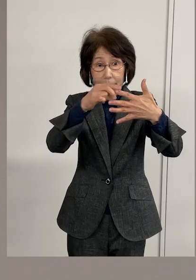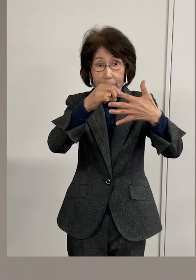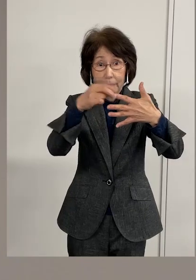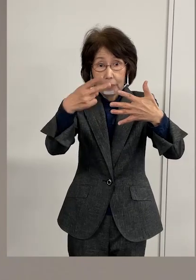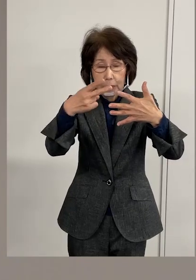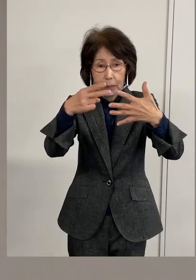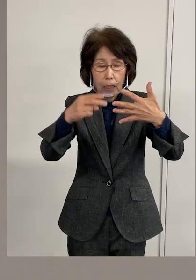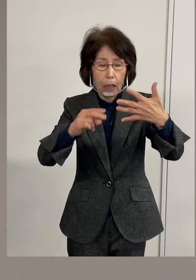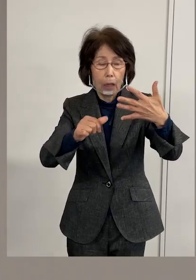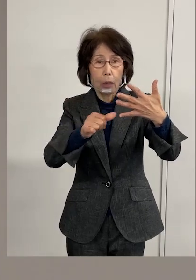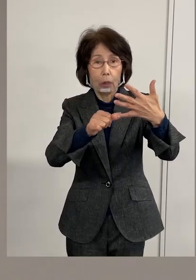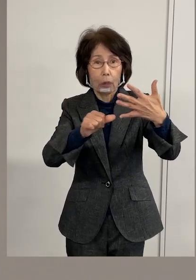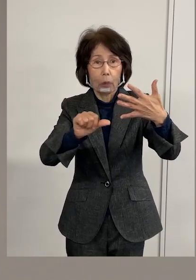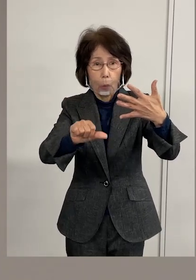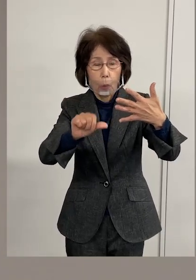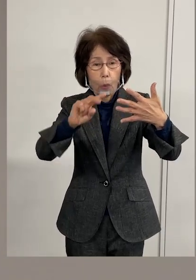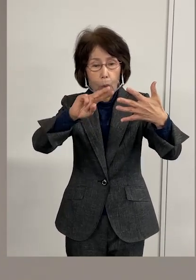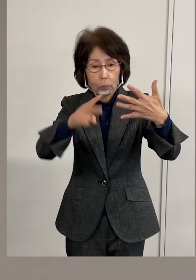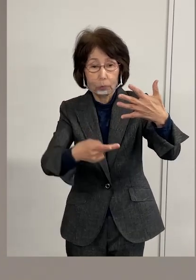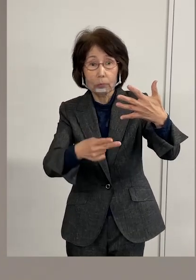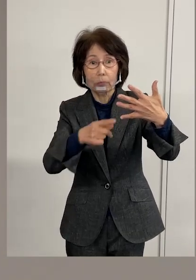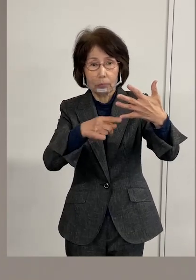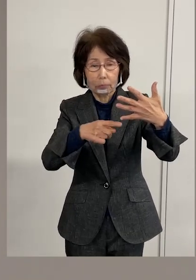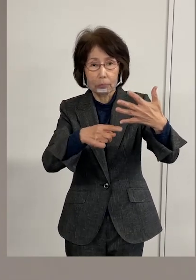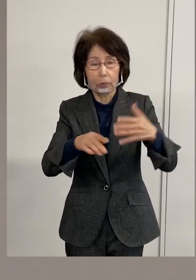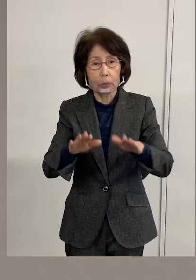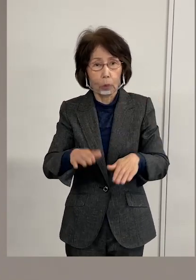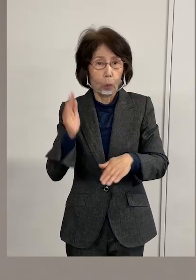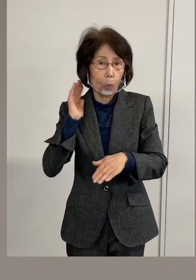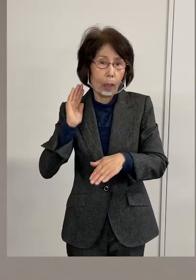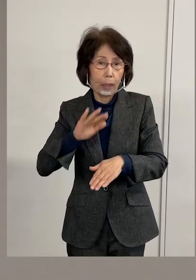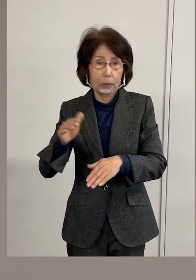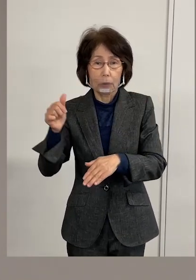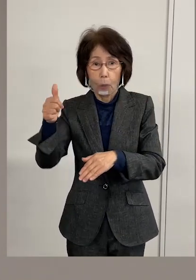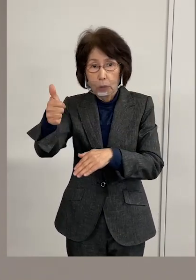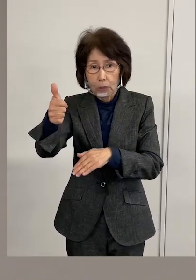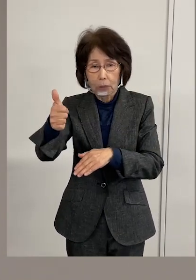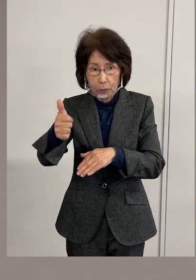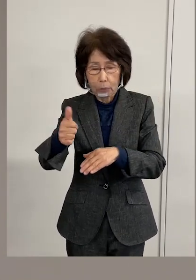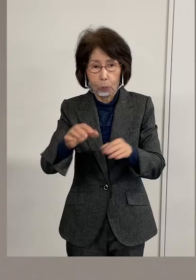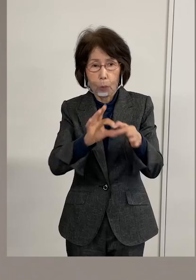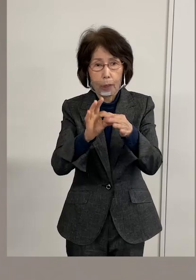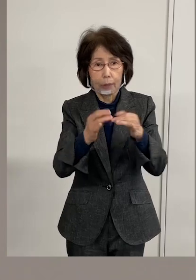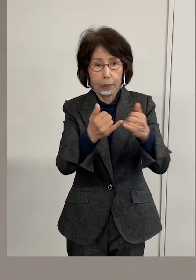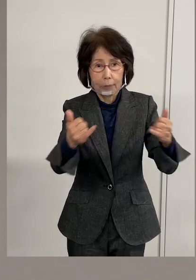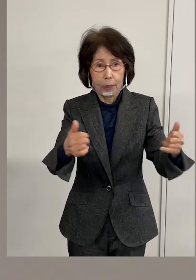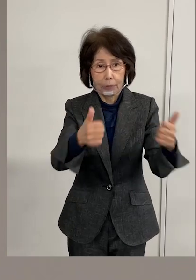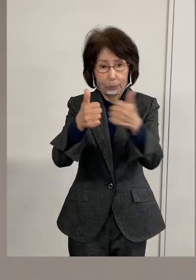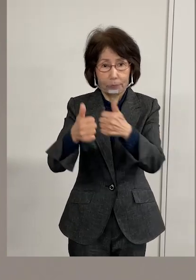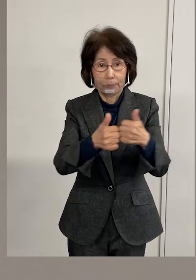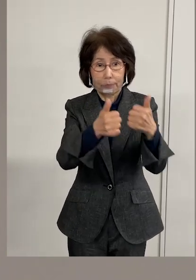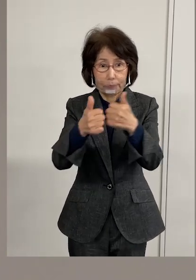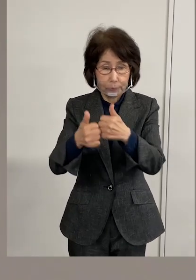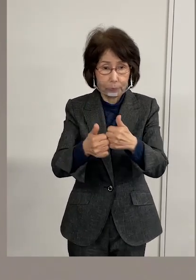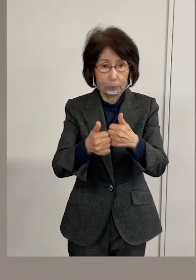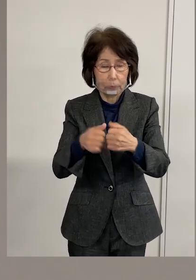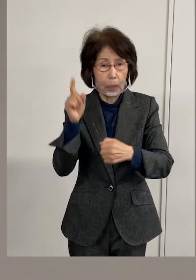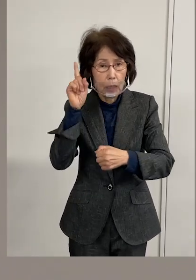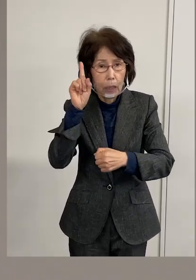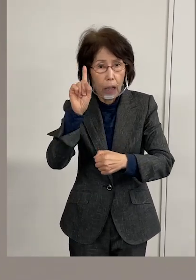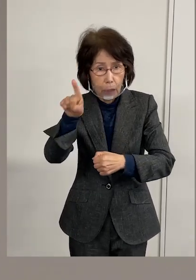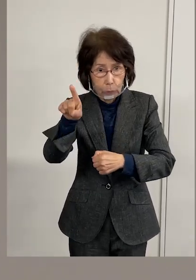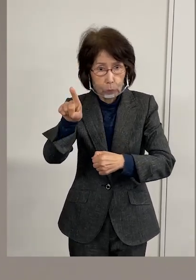しということが、今日総理と関係閣僚で事前協議をして、そして明日